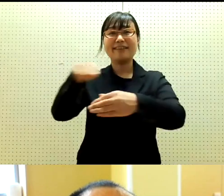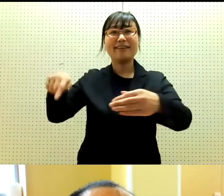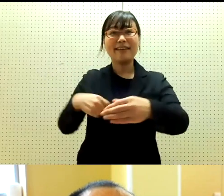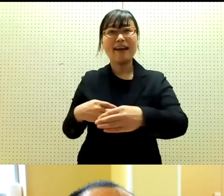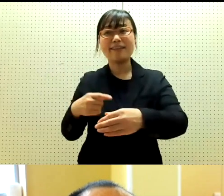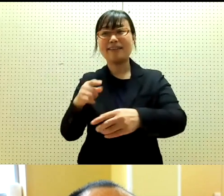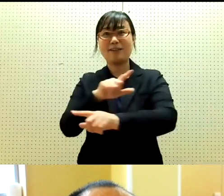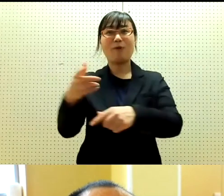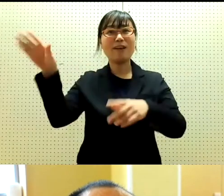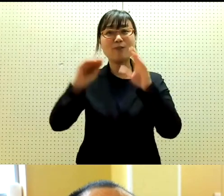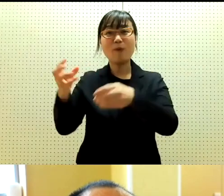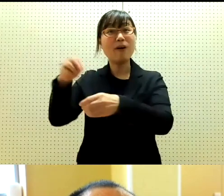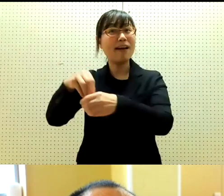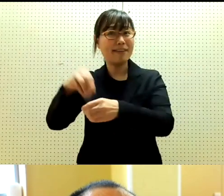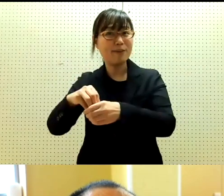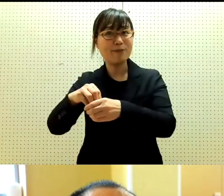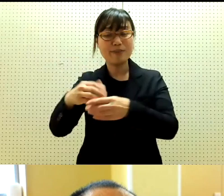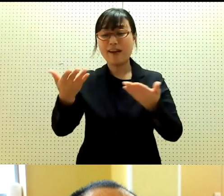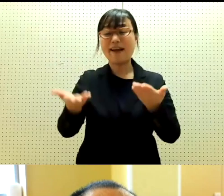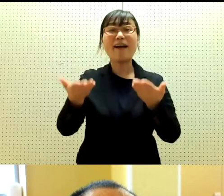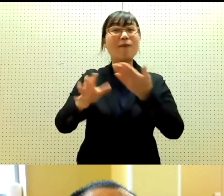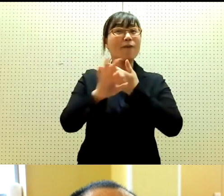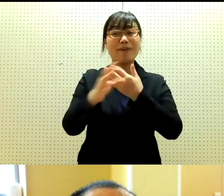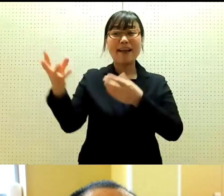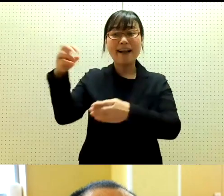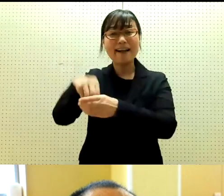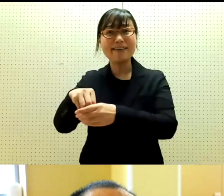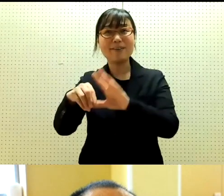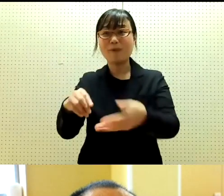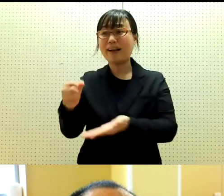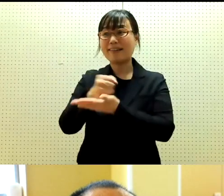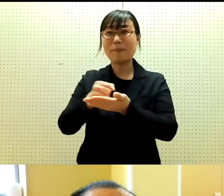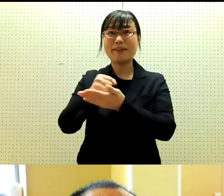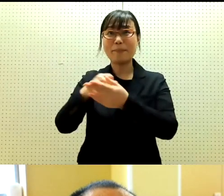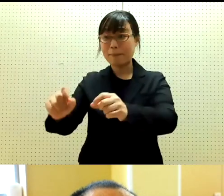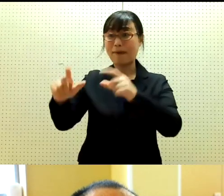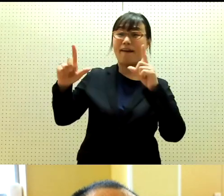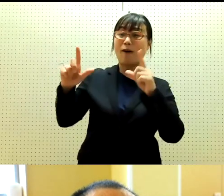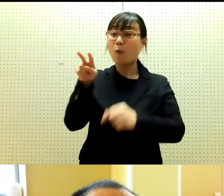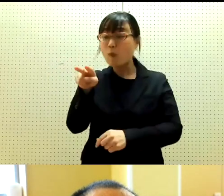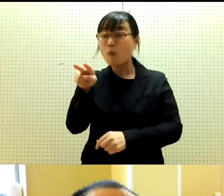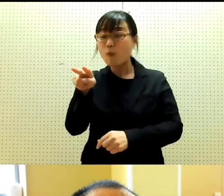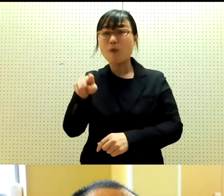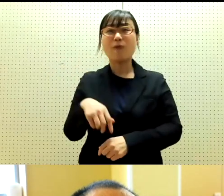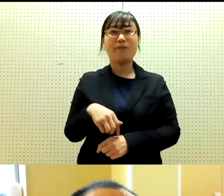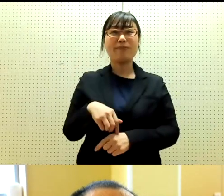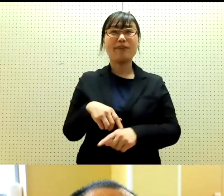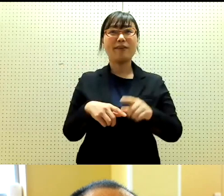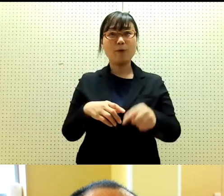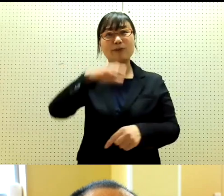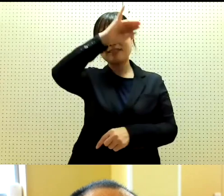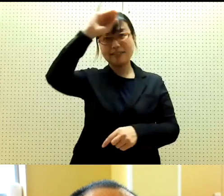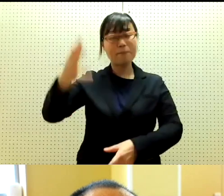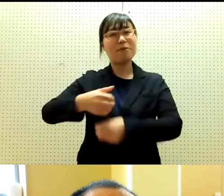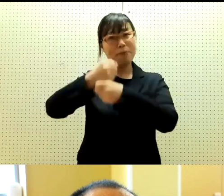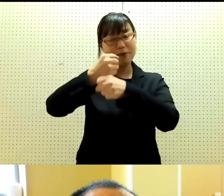介していただいているものがたまたま引っかかってくるって、そういうところあたりからですね、多分知恵がまとまってくるのかなとは思